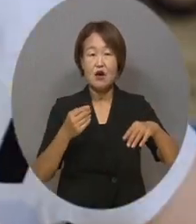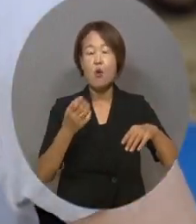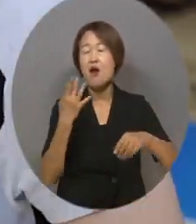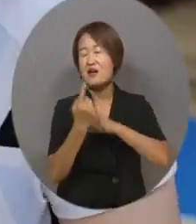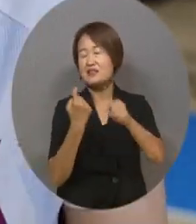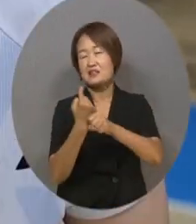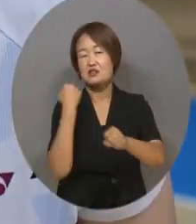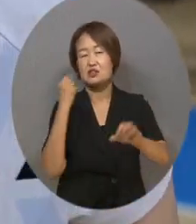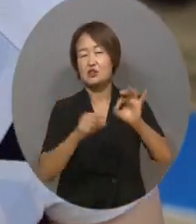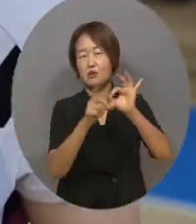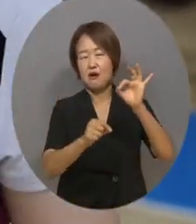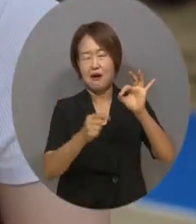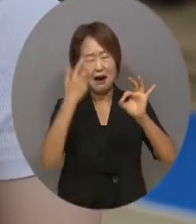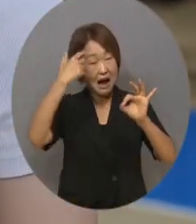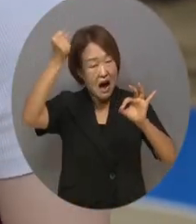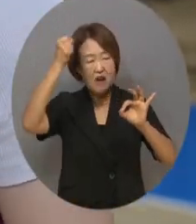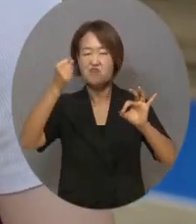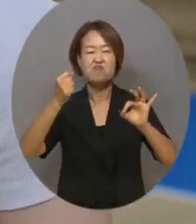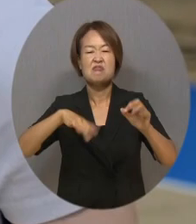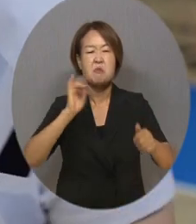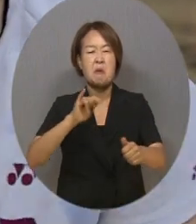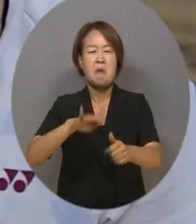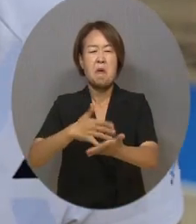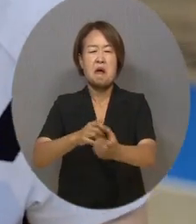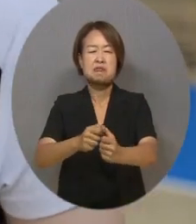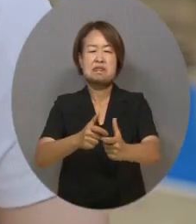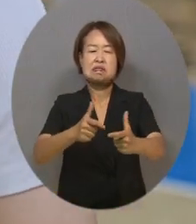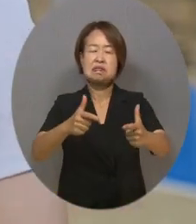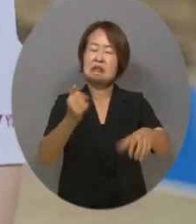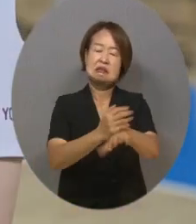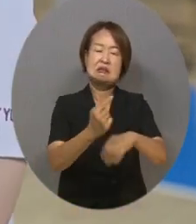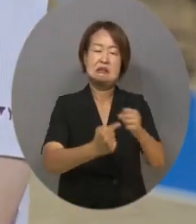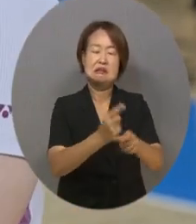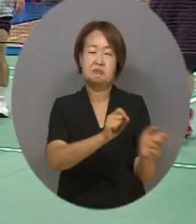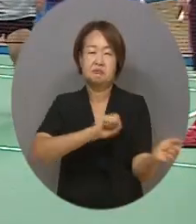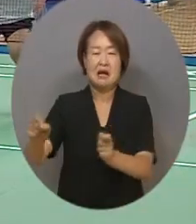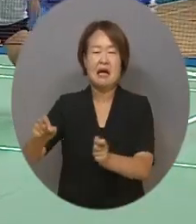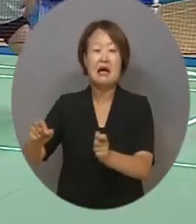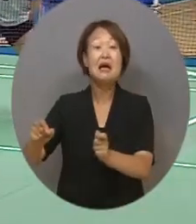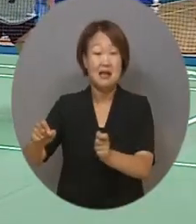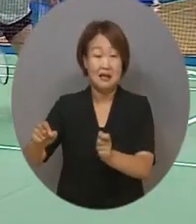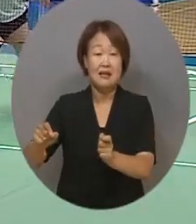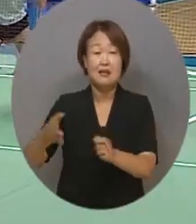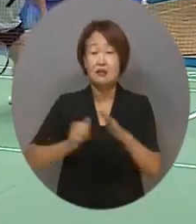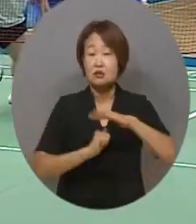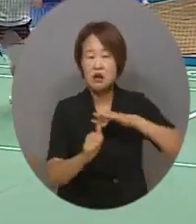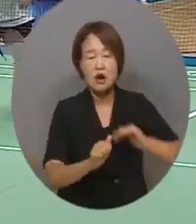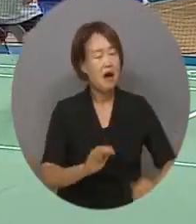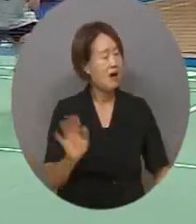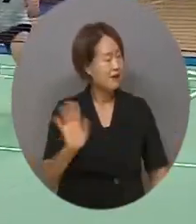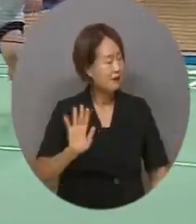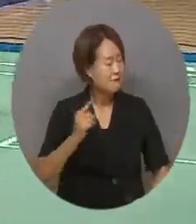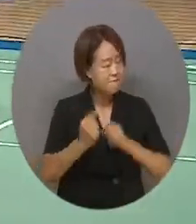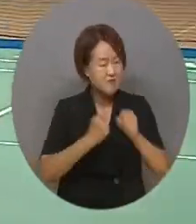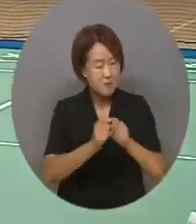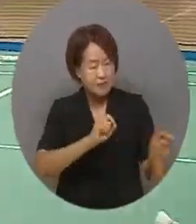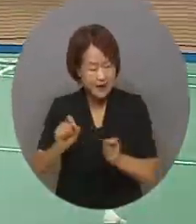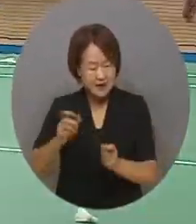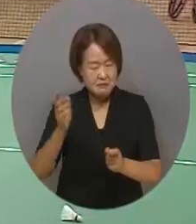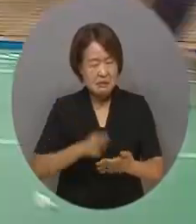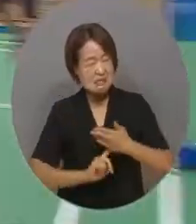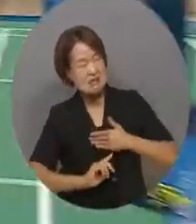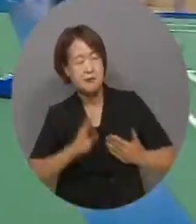예정이었지만 코로나19 확산으로 대회가 1년 미뤄졌습니다. 하지만 선수들은 위기를 기회로 삼아 훈련과